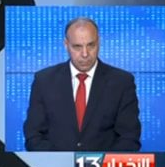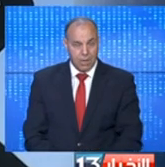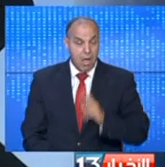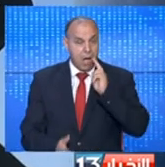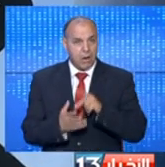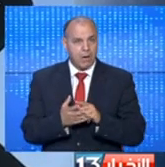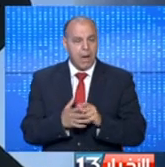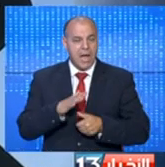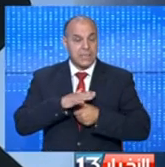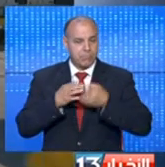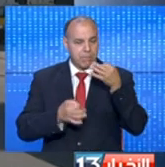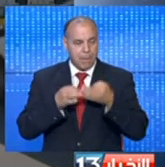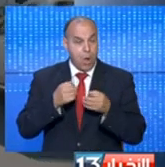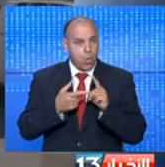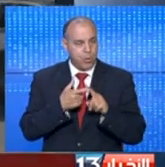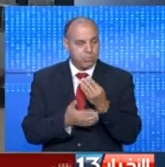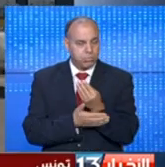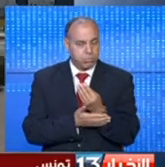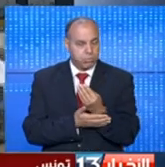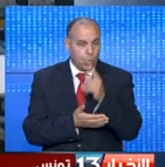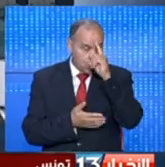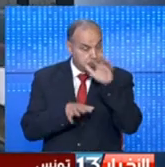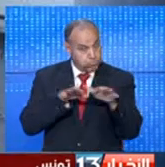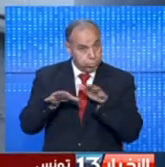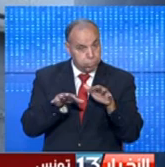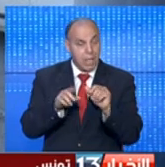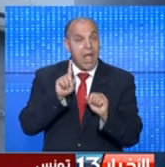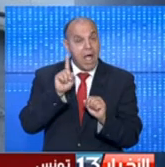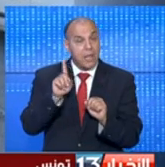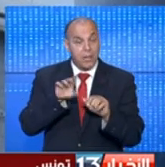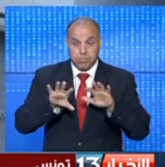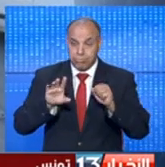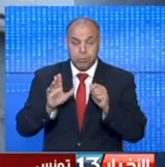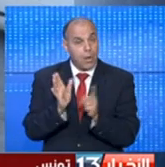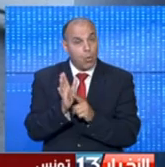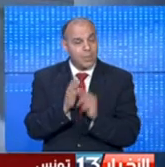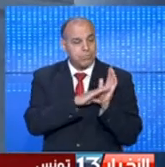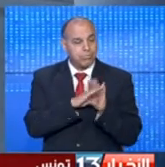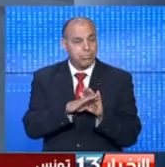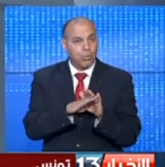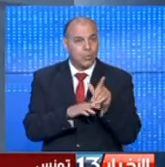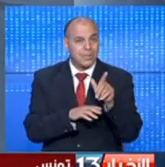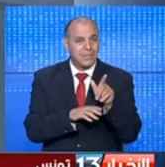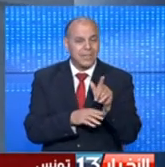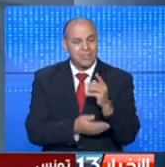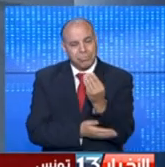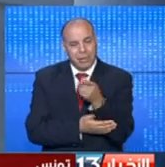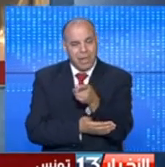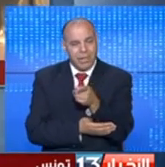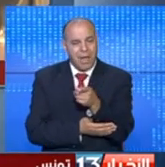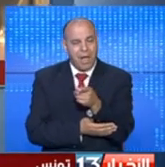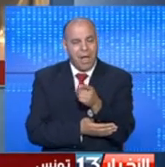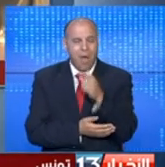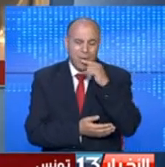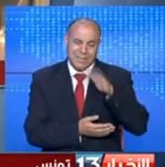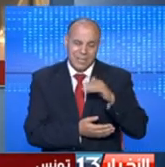قرر قاضي الأسرة بالمحكمة الابتدائية تونس 2 اتخاذ جملة من التدابير والإجراءات الضرورية لوقاية وحماية المصلحة الفضلى للطفل